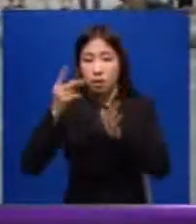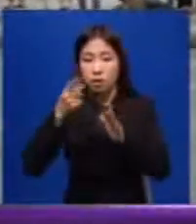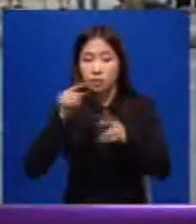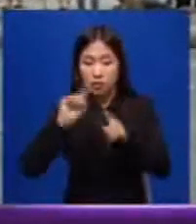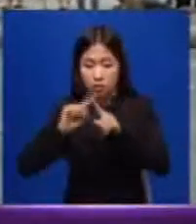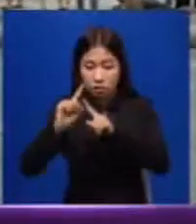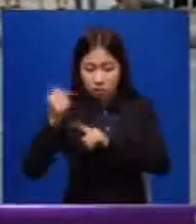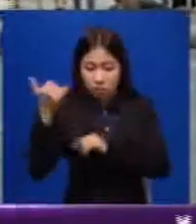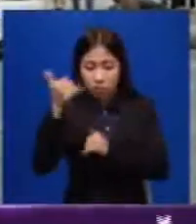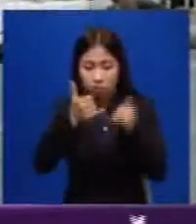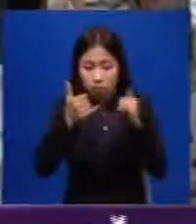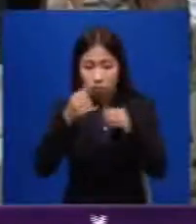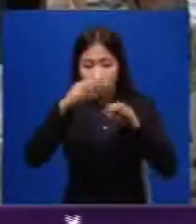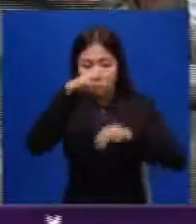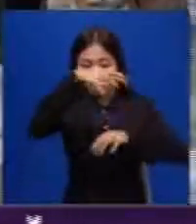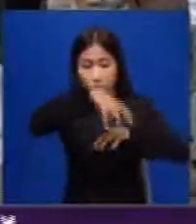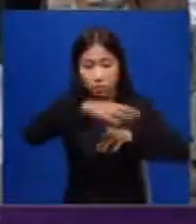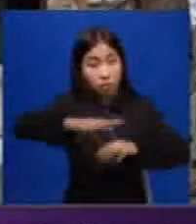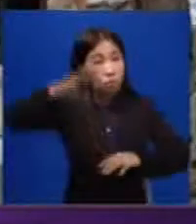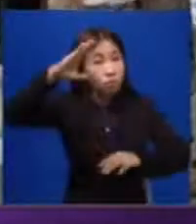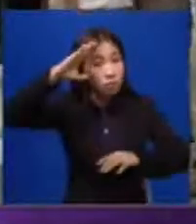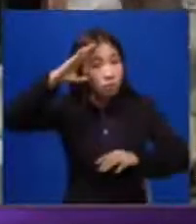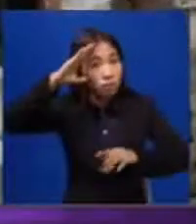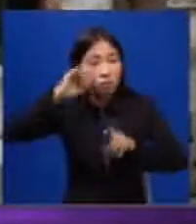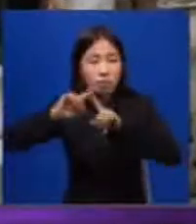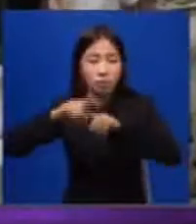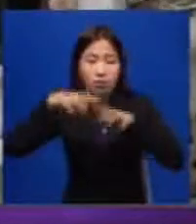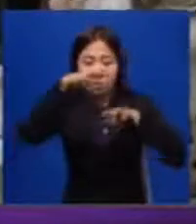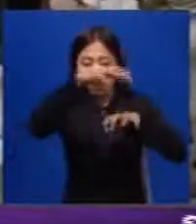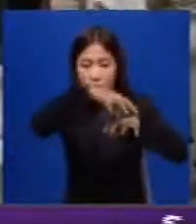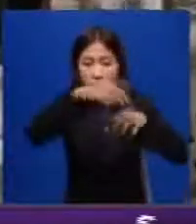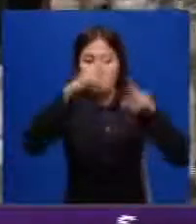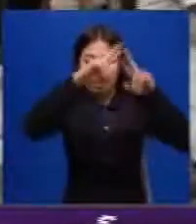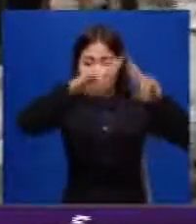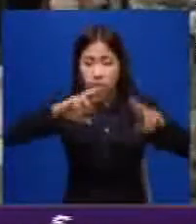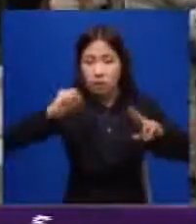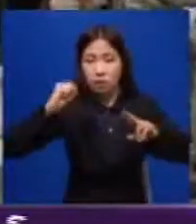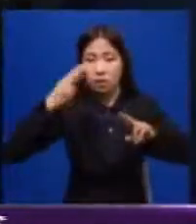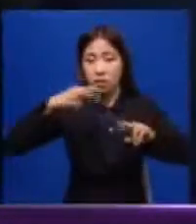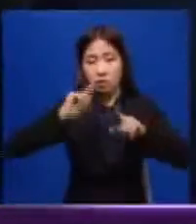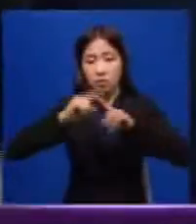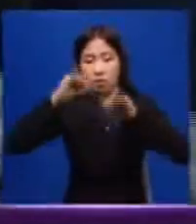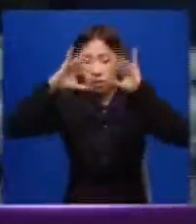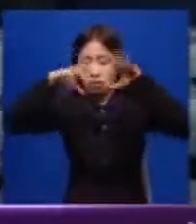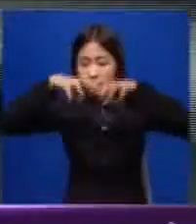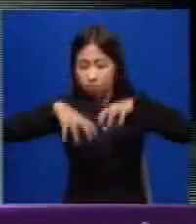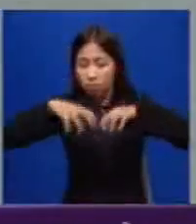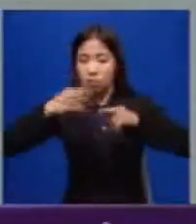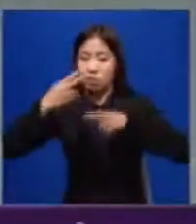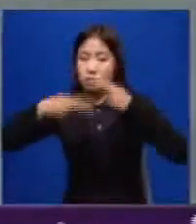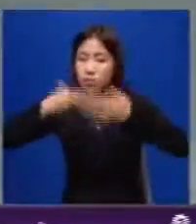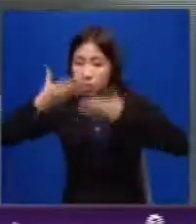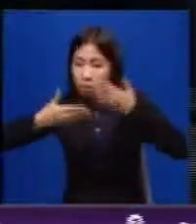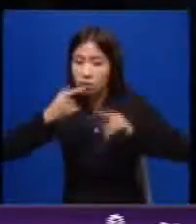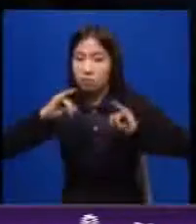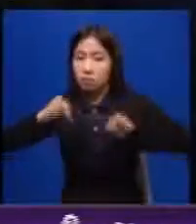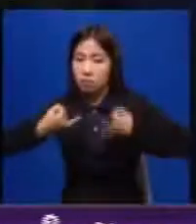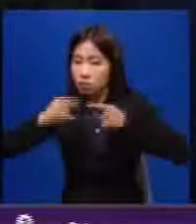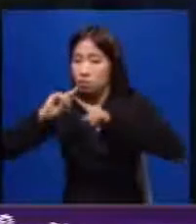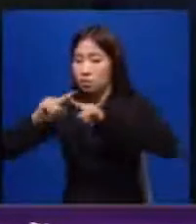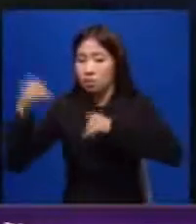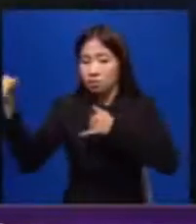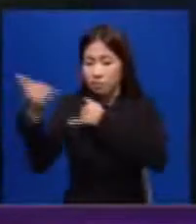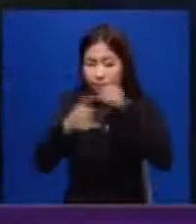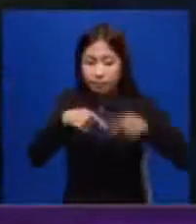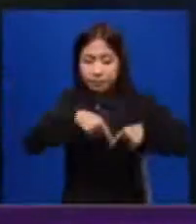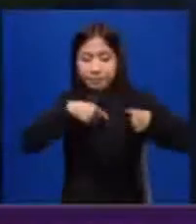ที่บรรยากาศบริเวณด้านหน้ากองบัญชาการกองทัพบกทั้งกลุ่มสหกรณ์บริการผู้ค้าตลาดนัดจตุจักรและผู้ประกอบการเดินทางม